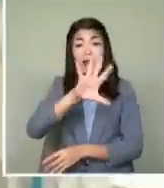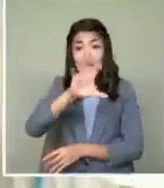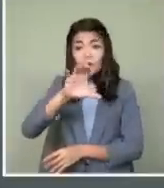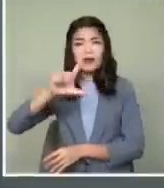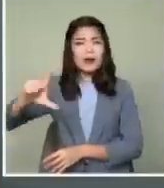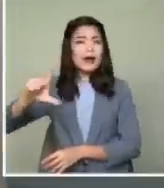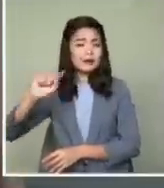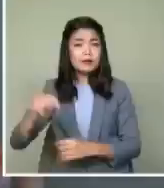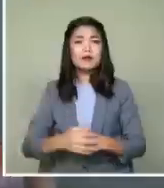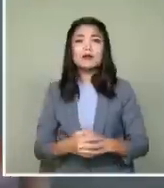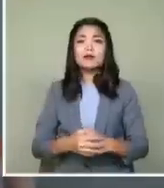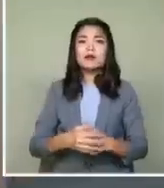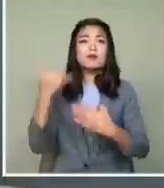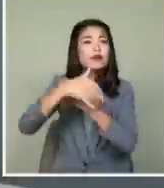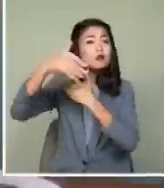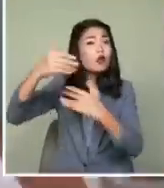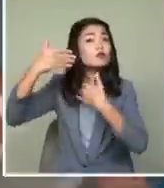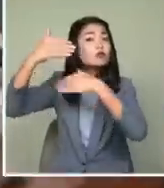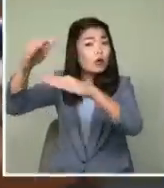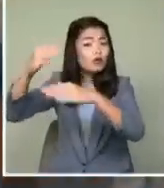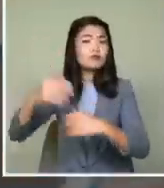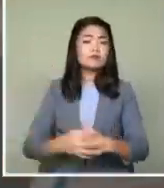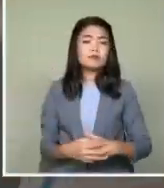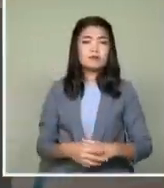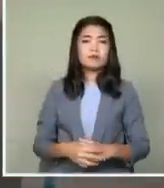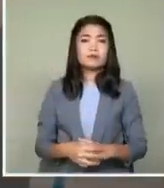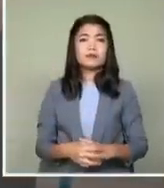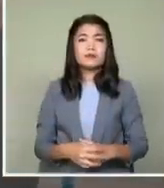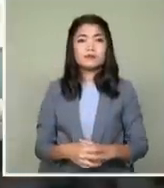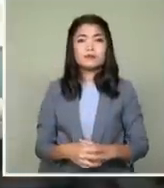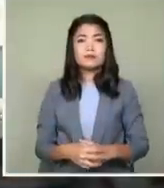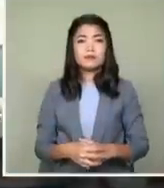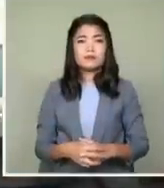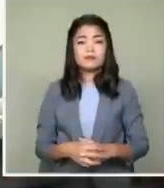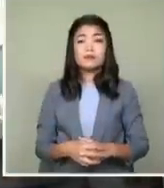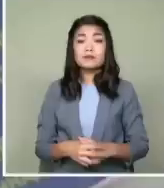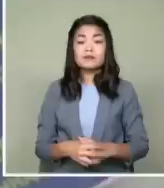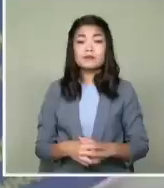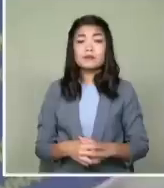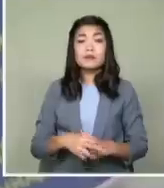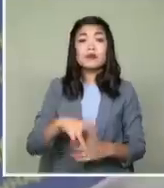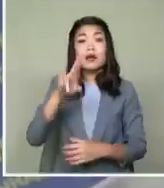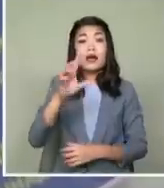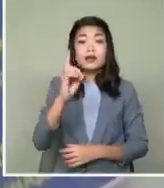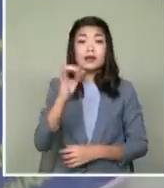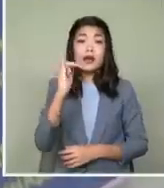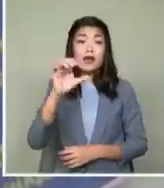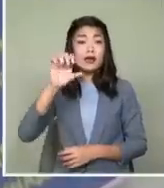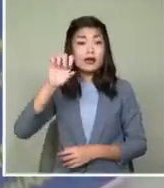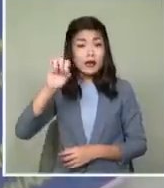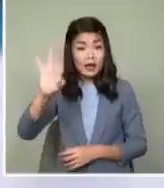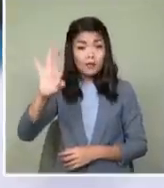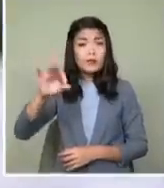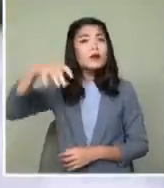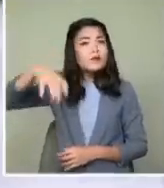ศแล้วก็วัคซีนสำหรับใช้ในประเทศอื่นนะครับก็จะผลิตในต่างประเทศนั่นเองครับนอกจากนี้นะครับ RDIF ยังทำงานด้านโคร